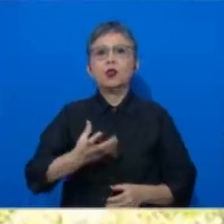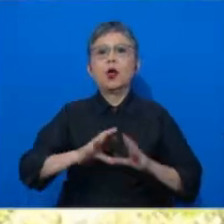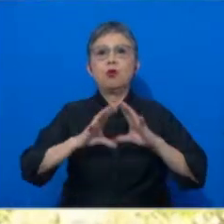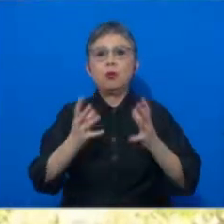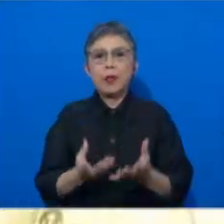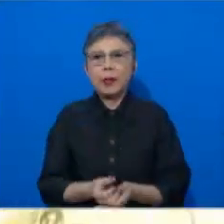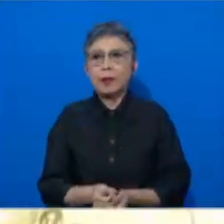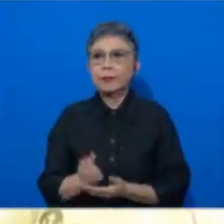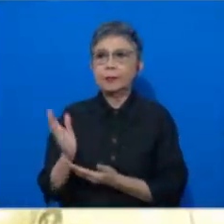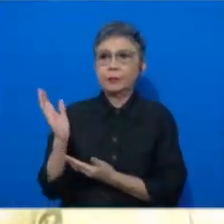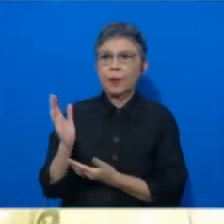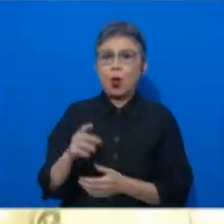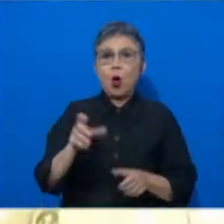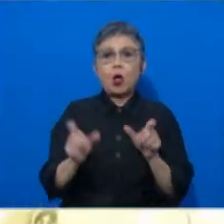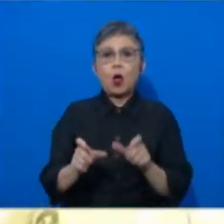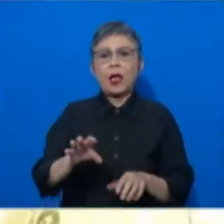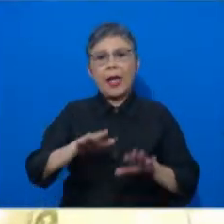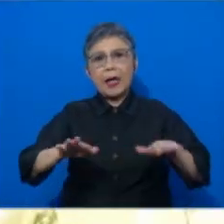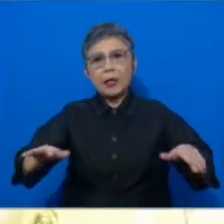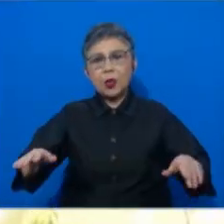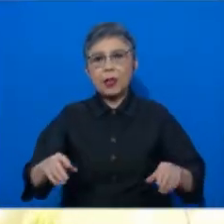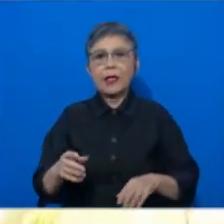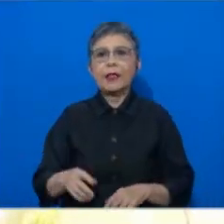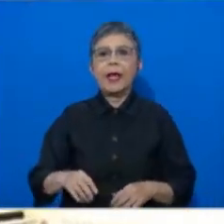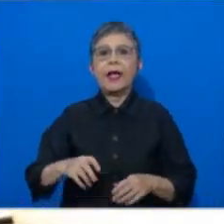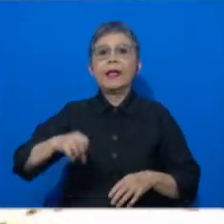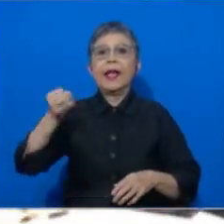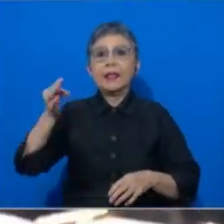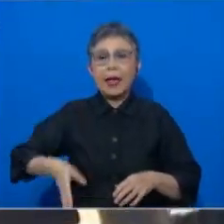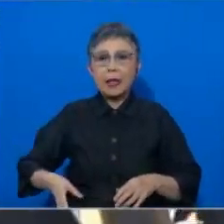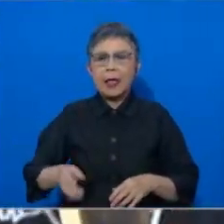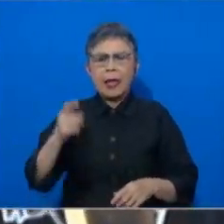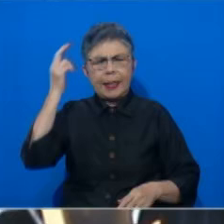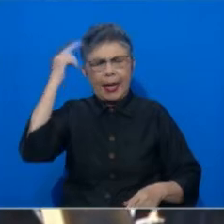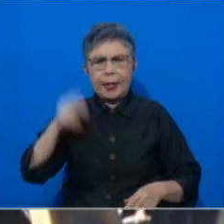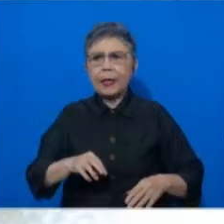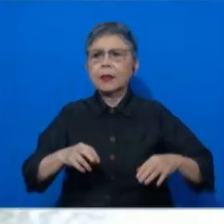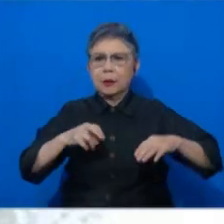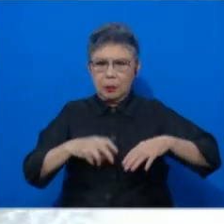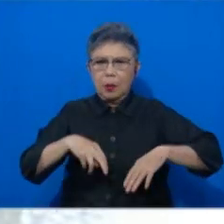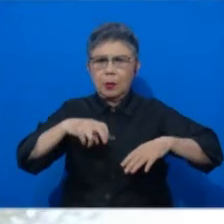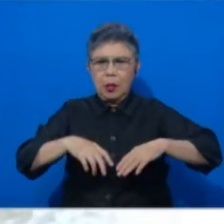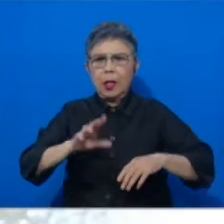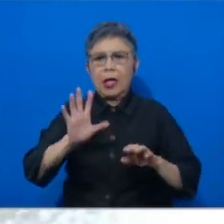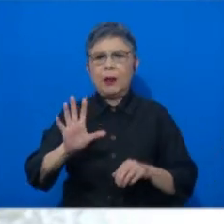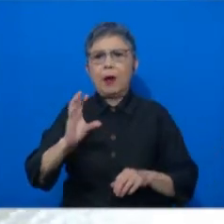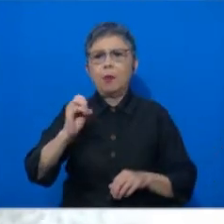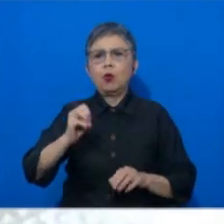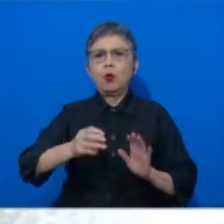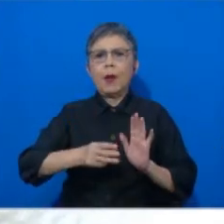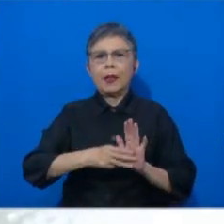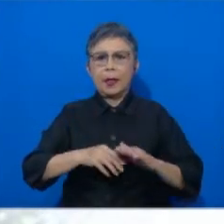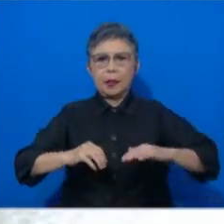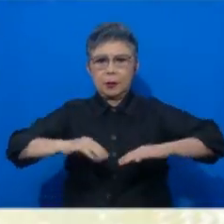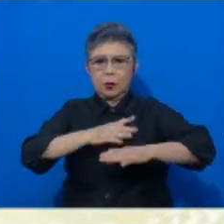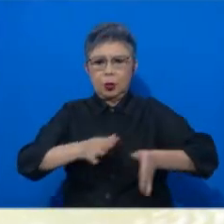pagi. Warga dan beberapa anak sekolah dari Desa Bantar Panjang nekat melintasi jembatan sepanjang 50 meter yang melintasi